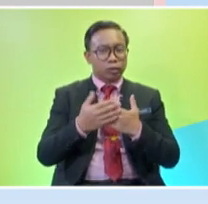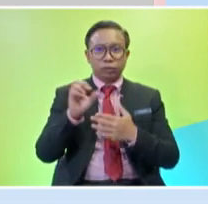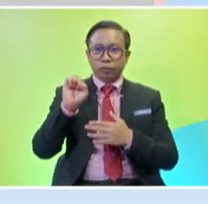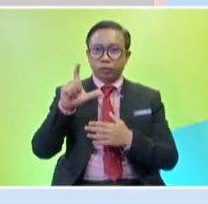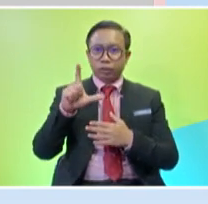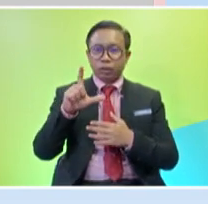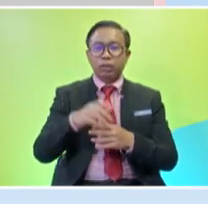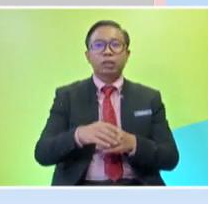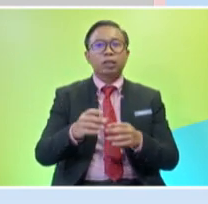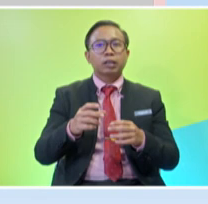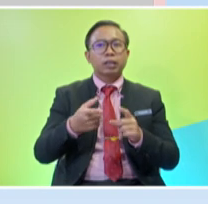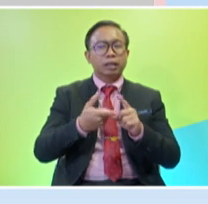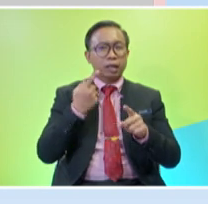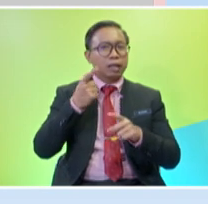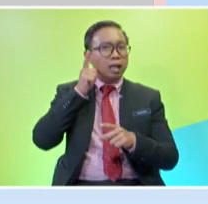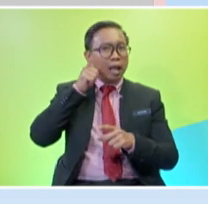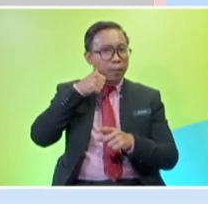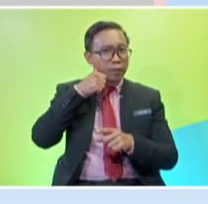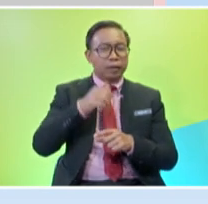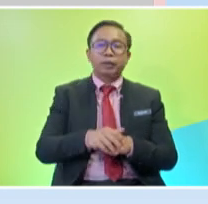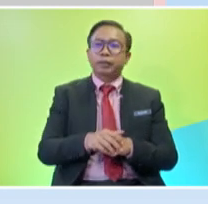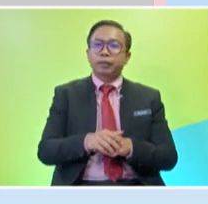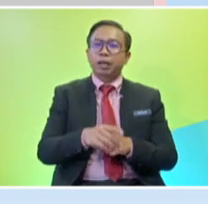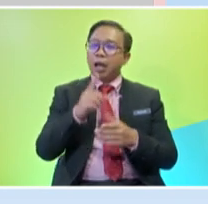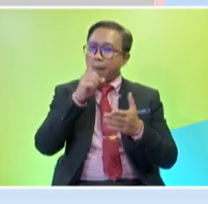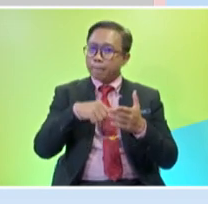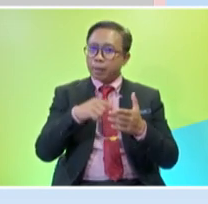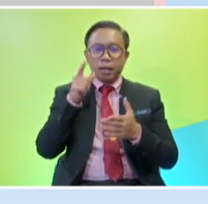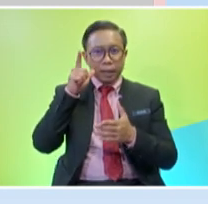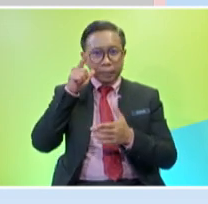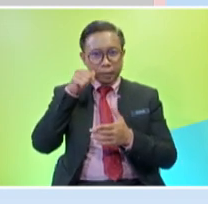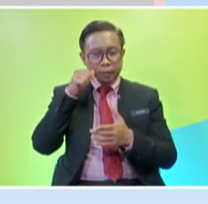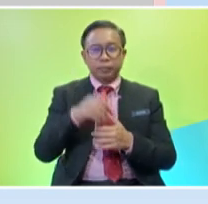daripada lemon apa yang kita perlukan adalah